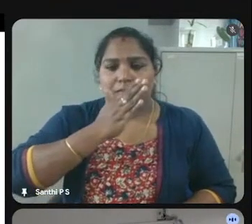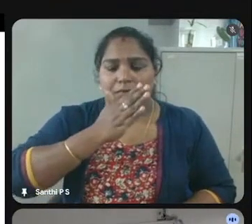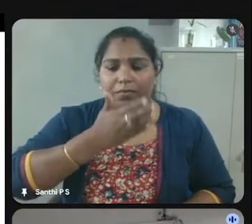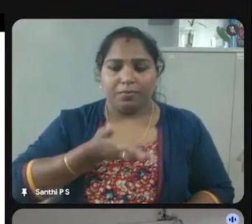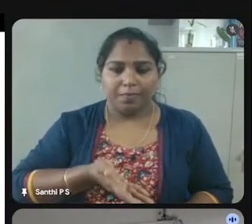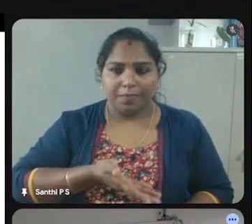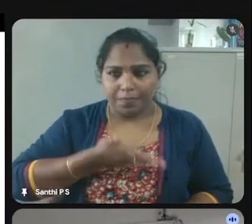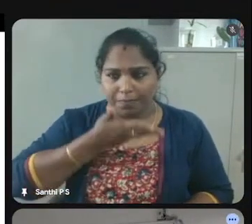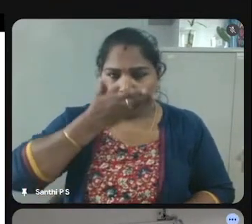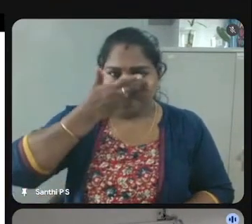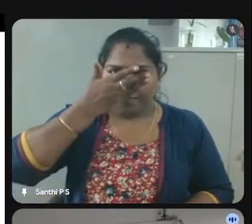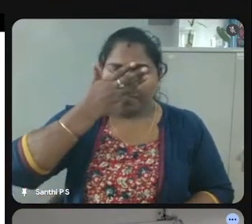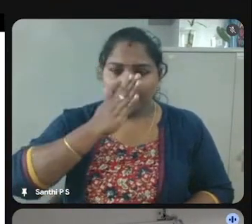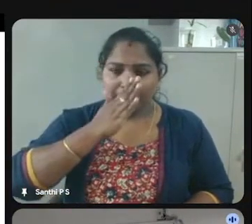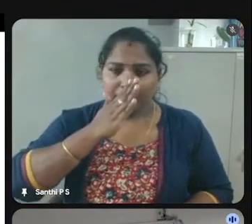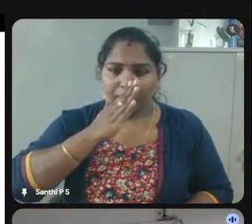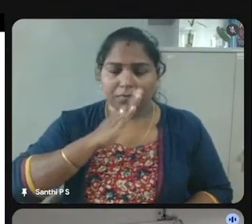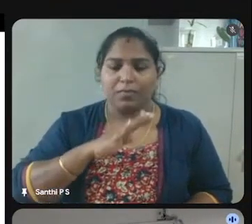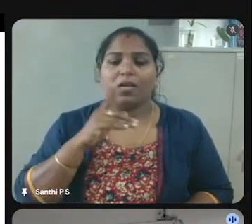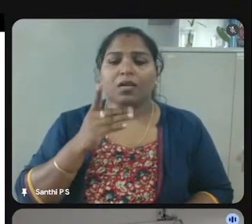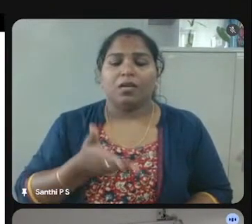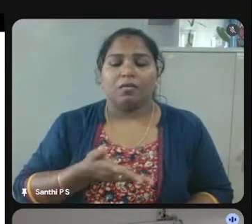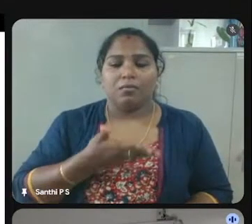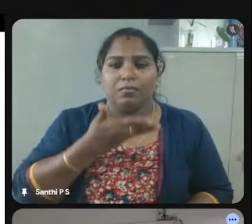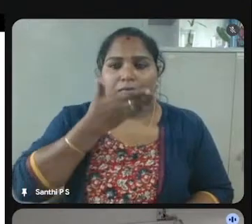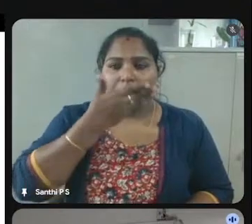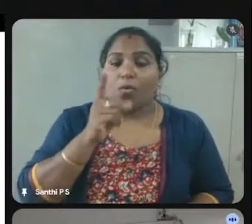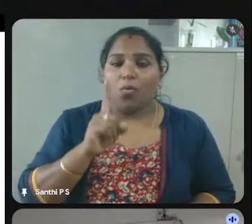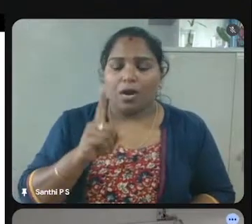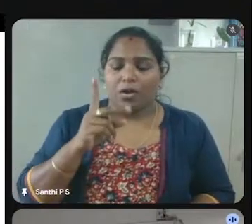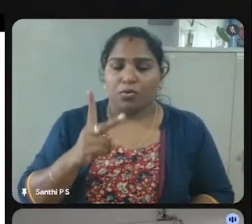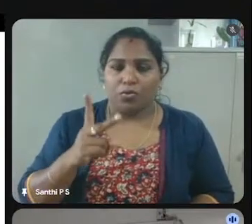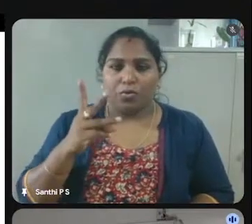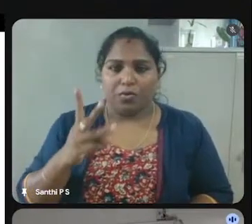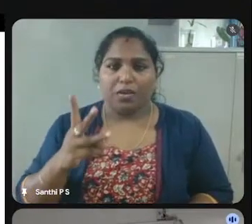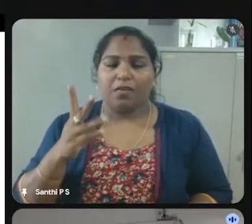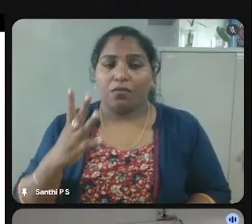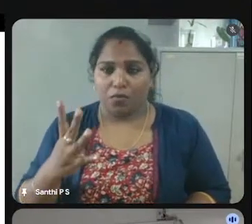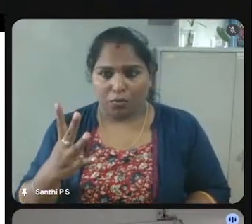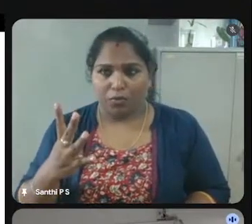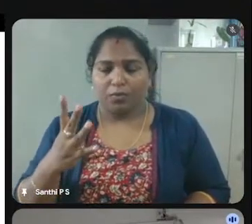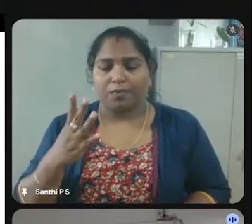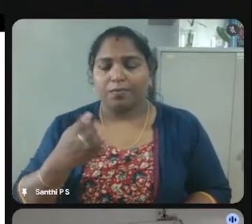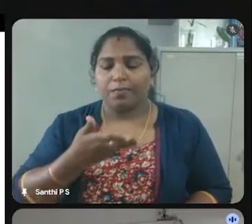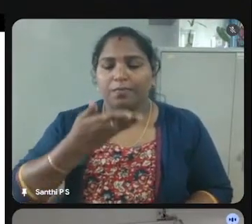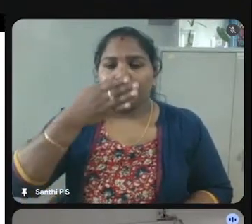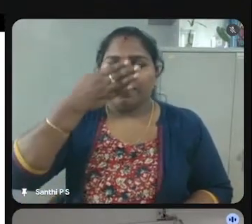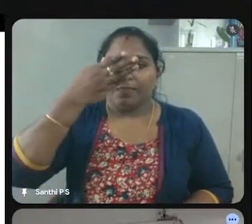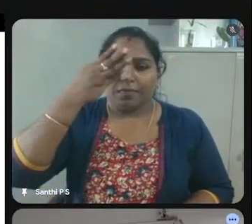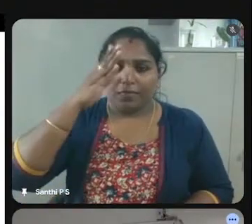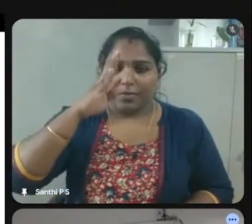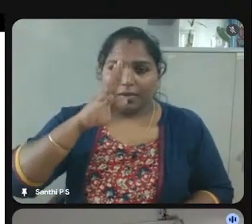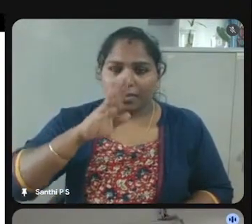മൂക്കിലൂടെ ഉള്ളിലേക്ക് എടുക്കുക. ആ എടുക്കുന്ന ഓരോ സെക്കൻഡിലും 1, 2, 3, 4 4 വരെ എണ്ണി മെല്ലെ ശ്വാസം നമ്മൾ ഉള്ളിലേക്ക്